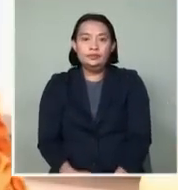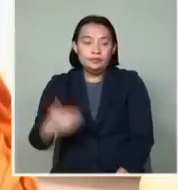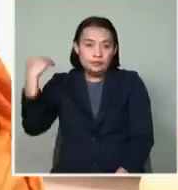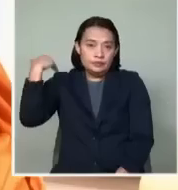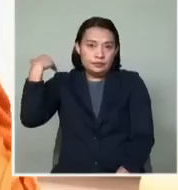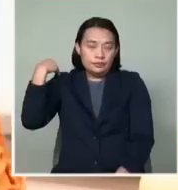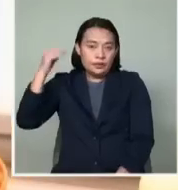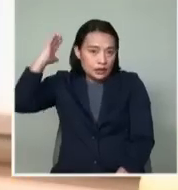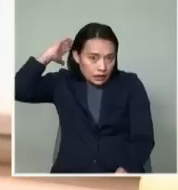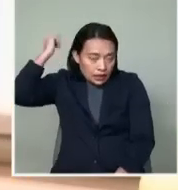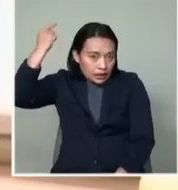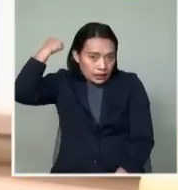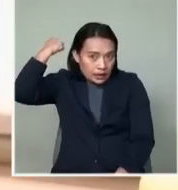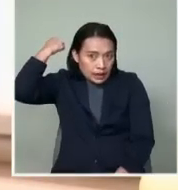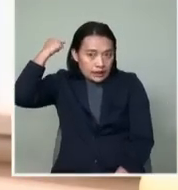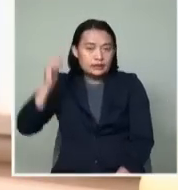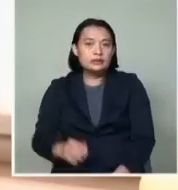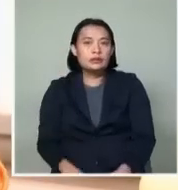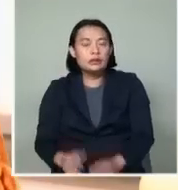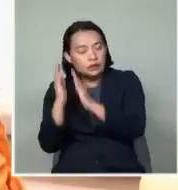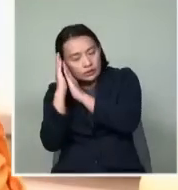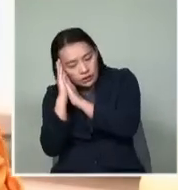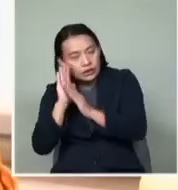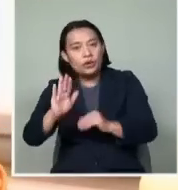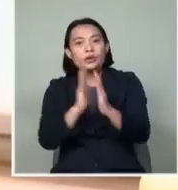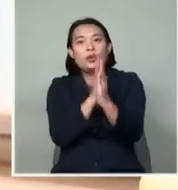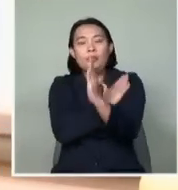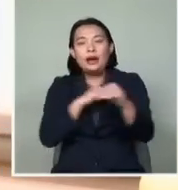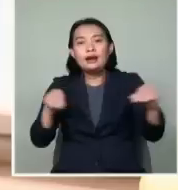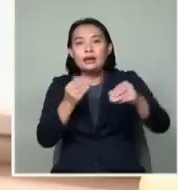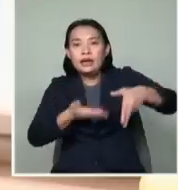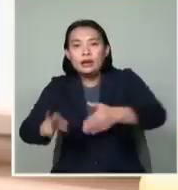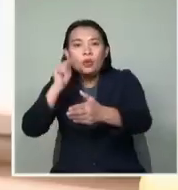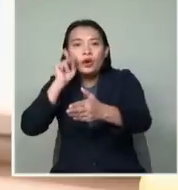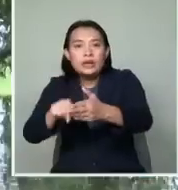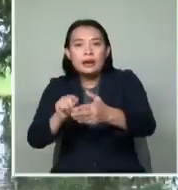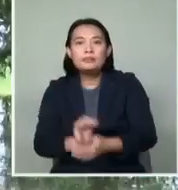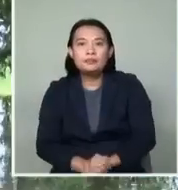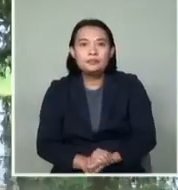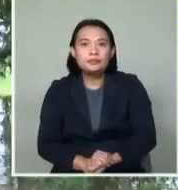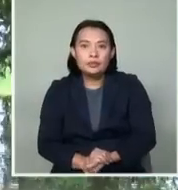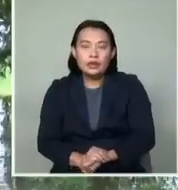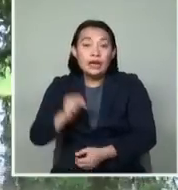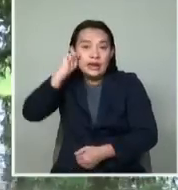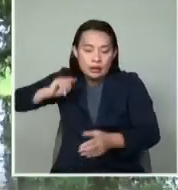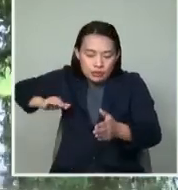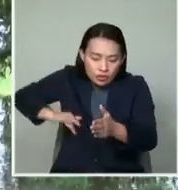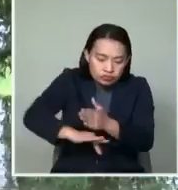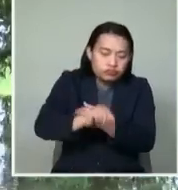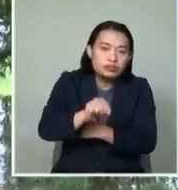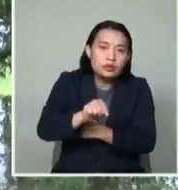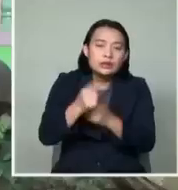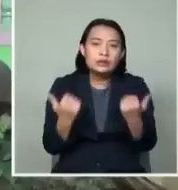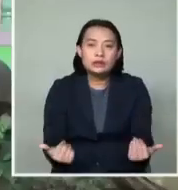กุฏิพระสงฆ์นะครับก็มันจะติดริมคลองครับน้ำมันก็ทะลักเข้ามาวันนี้เช้